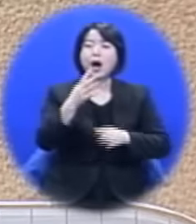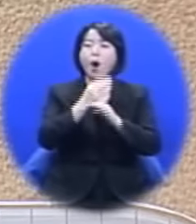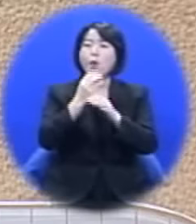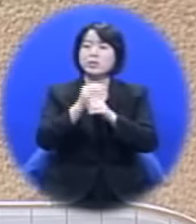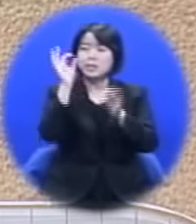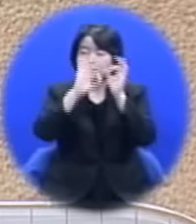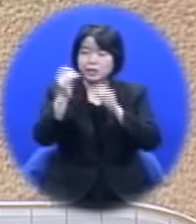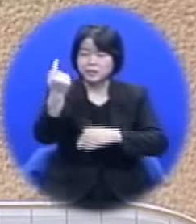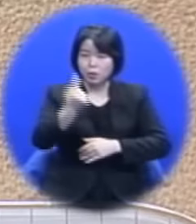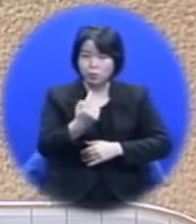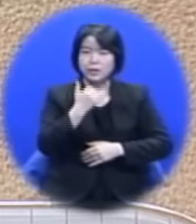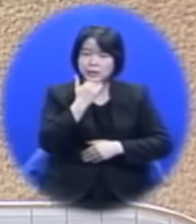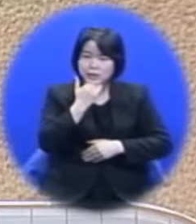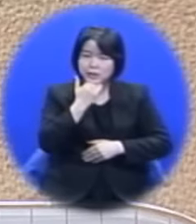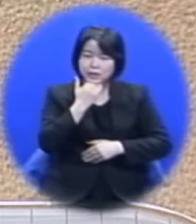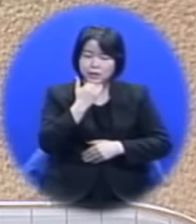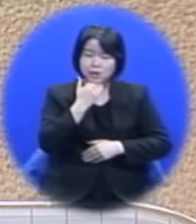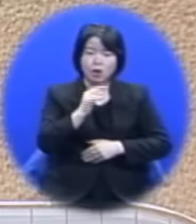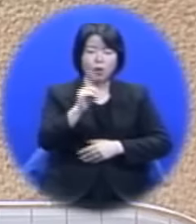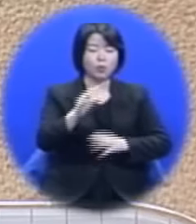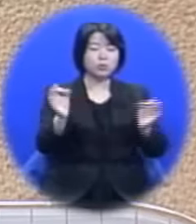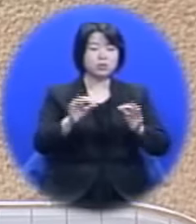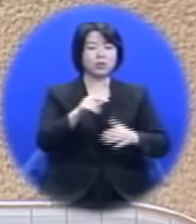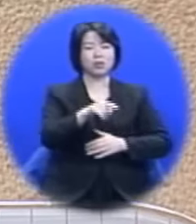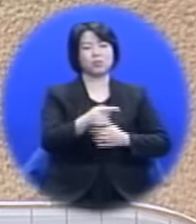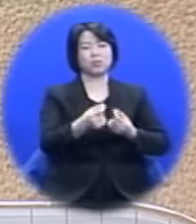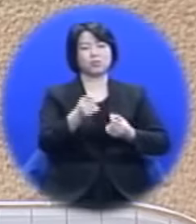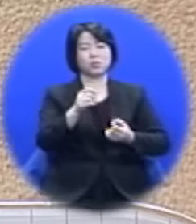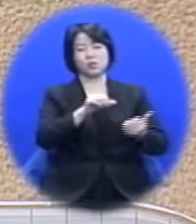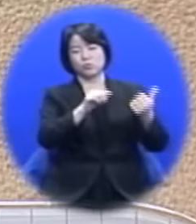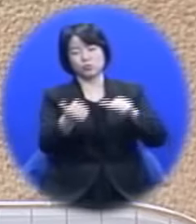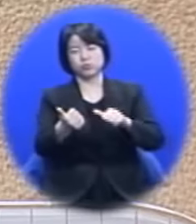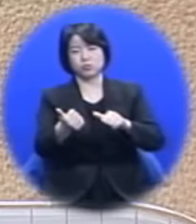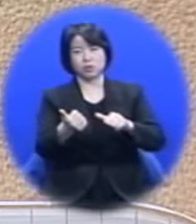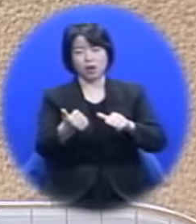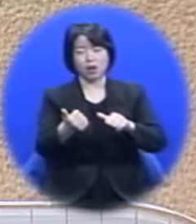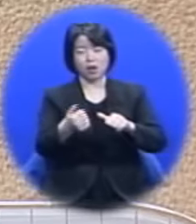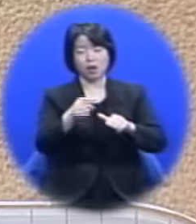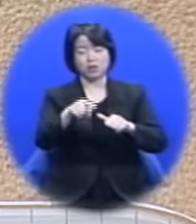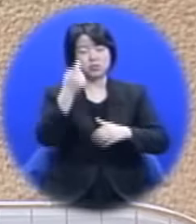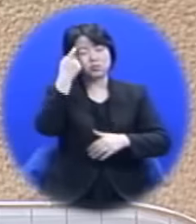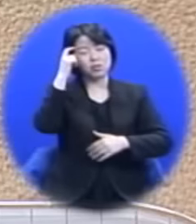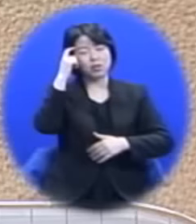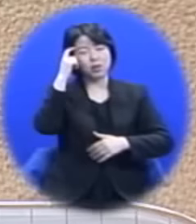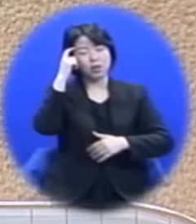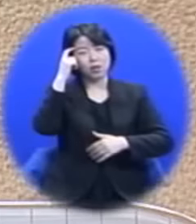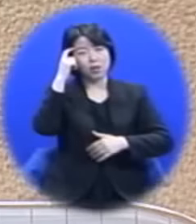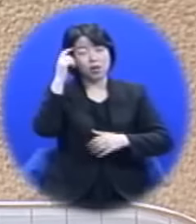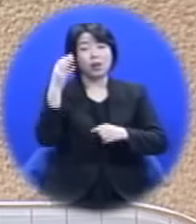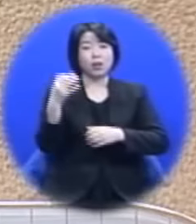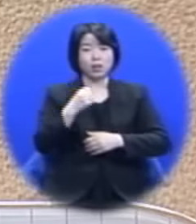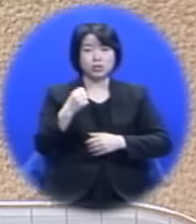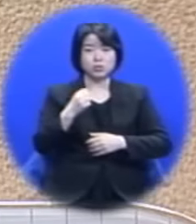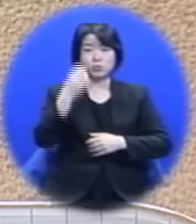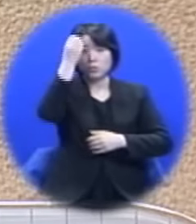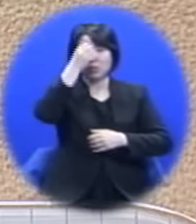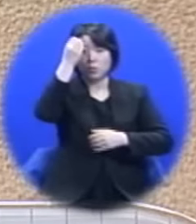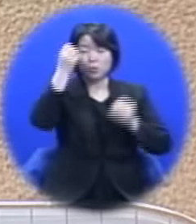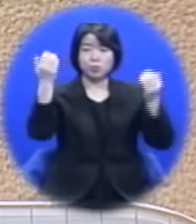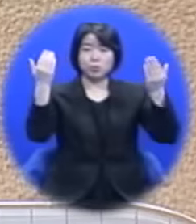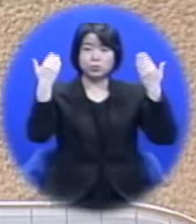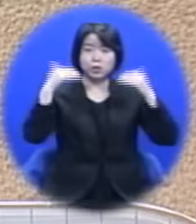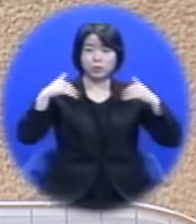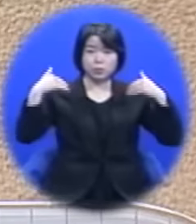순간에는 그냥 이렇게 확 죽어 버릴까 이런 생각을 하고 고등학교까지 다닌 겁니다